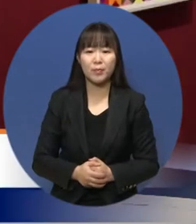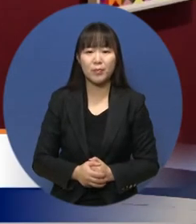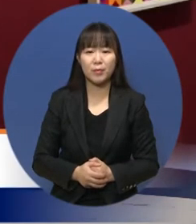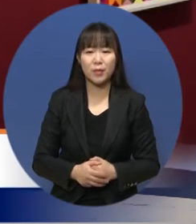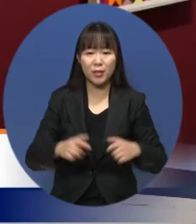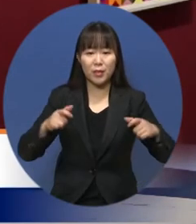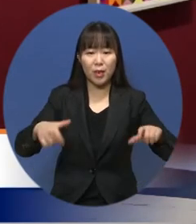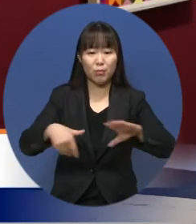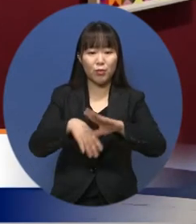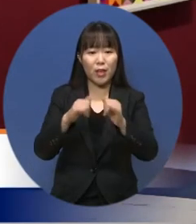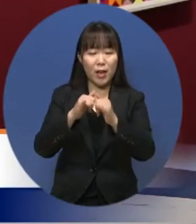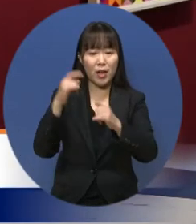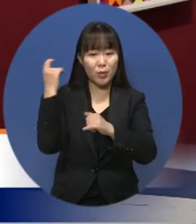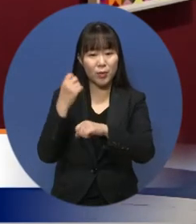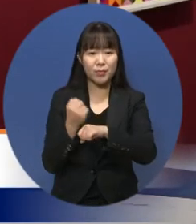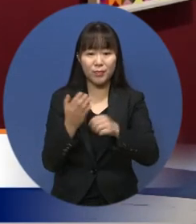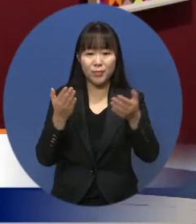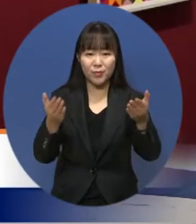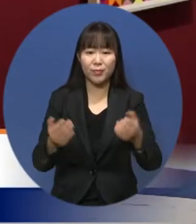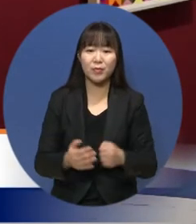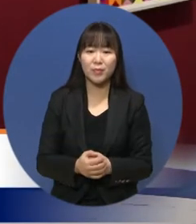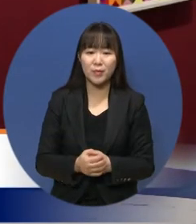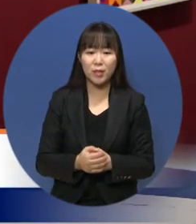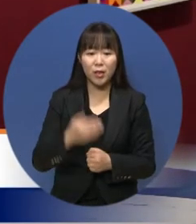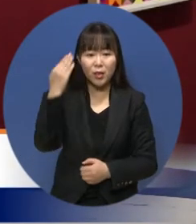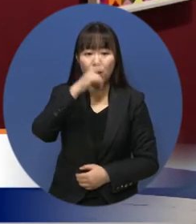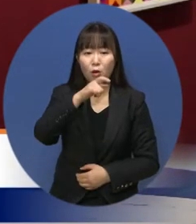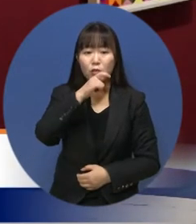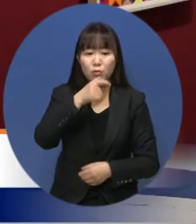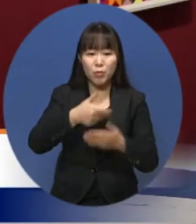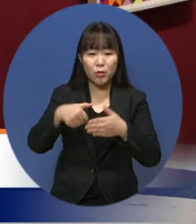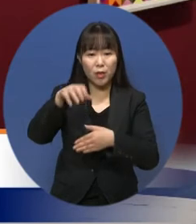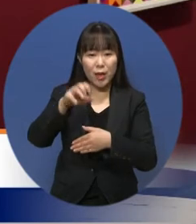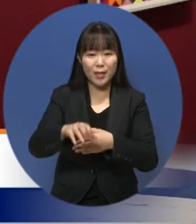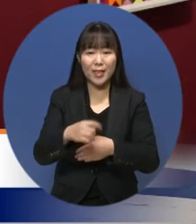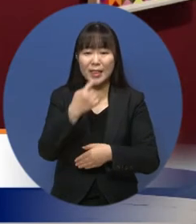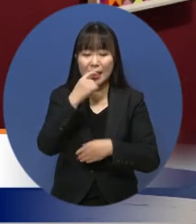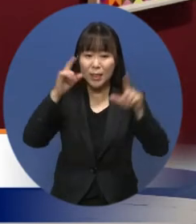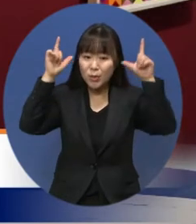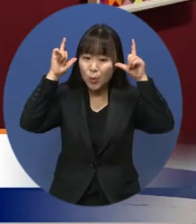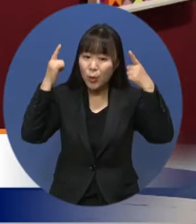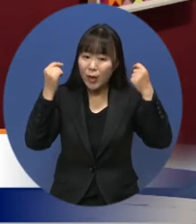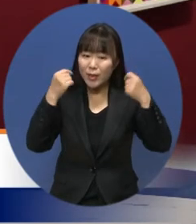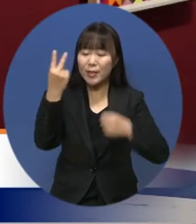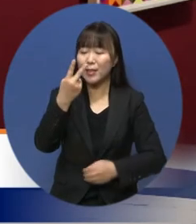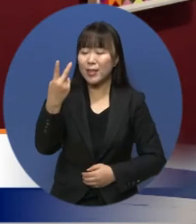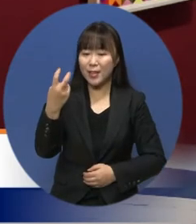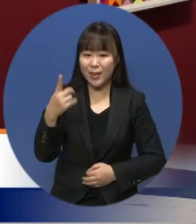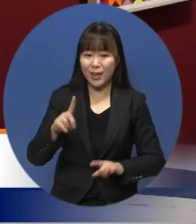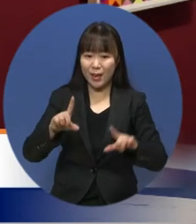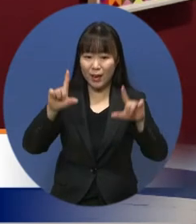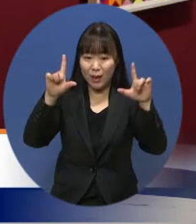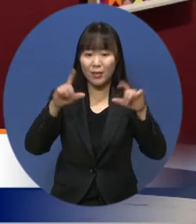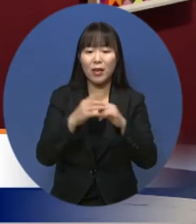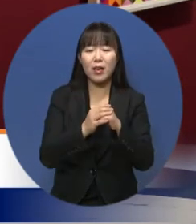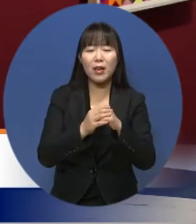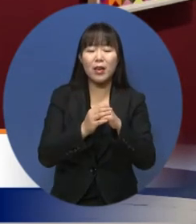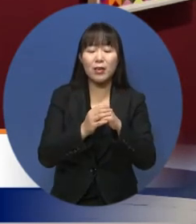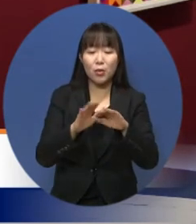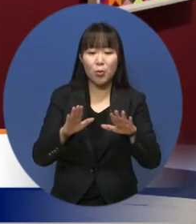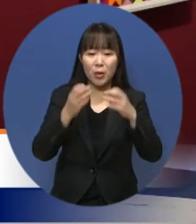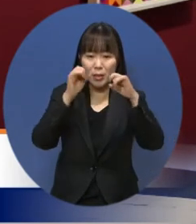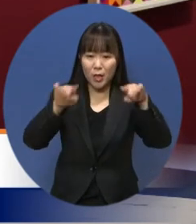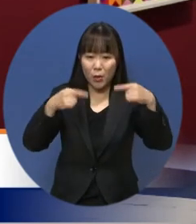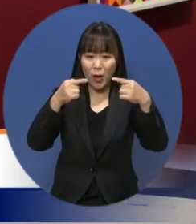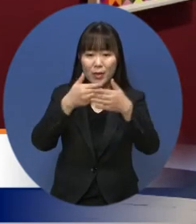지역의 문화가 소식 전해드립니다. 여수미술관에서 하얀 소의 해인 2021년을 맞아 신축년